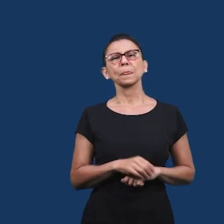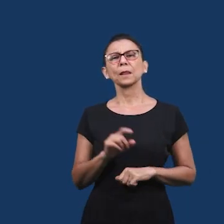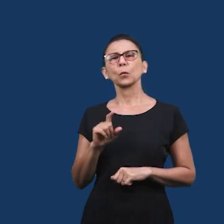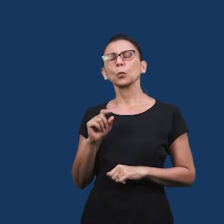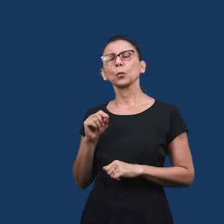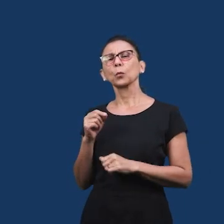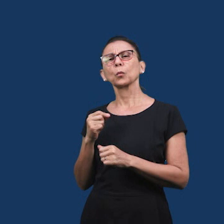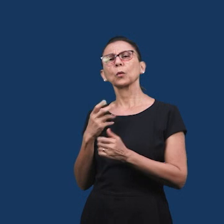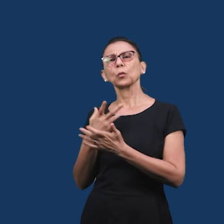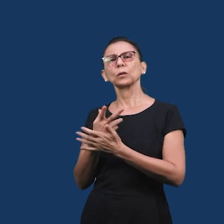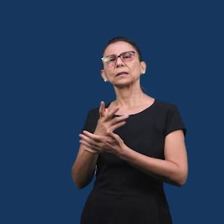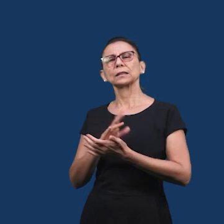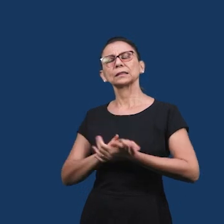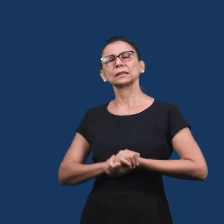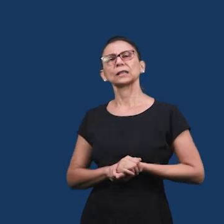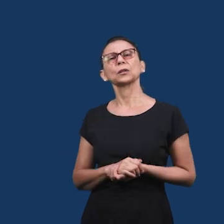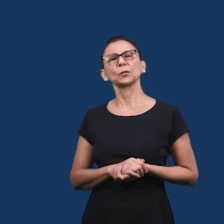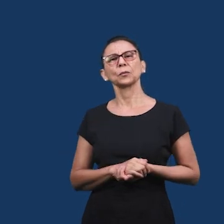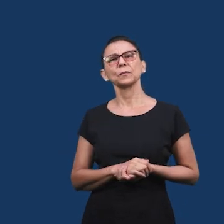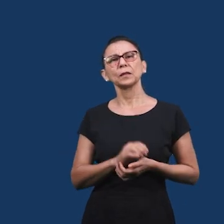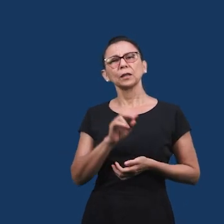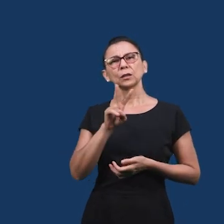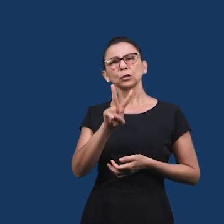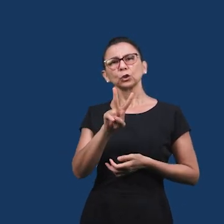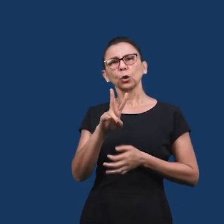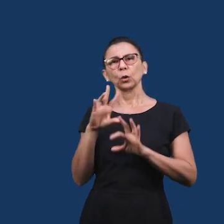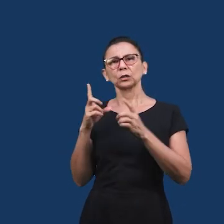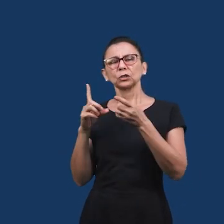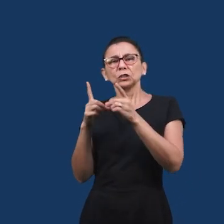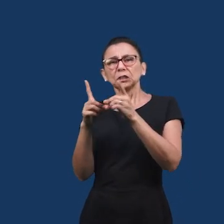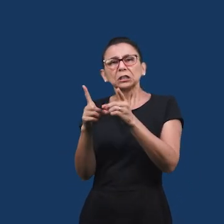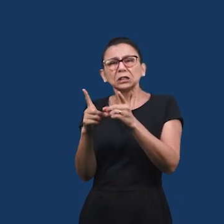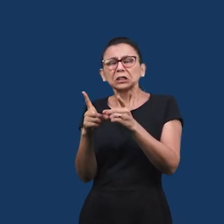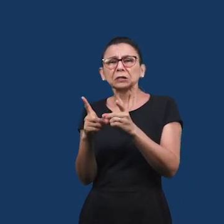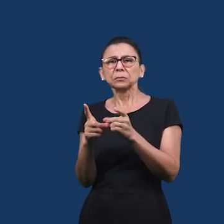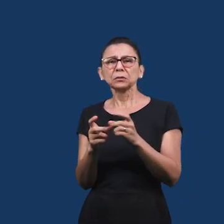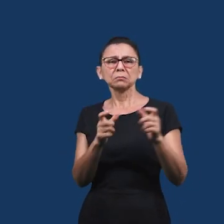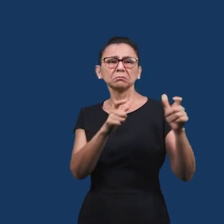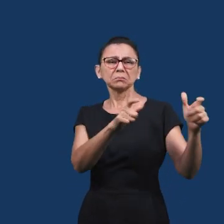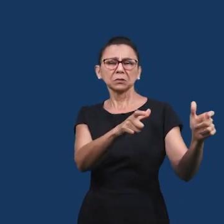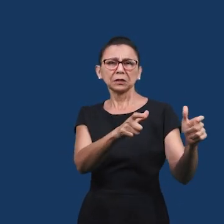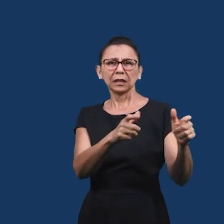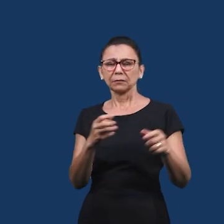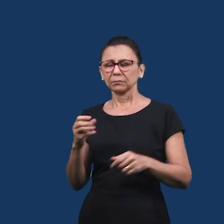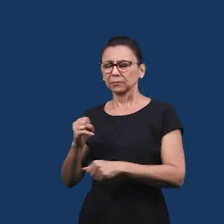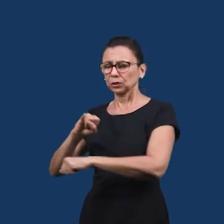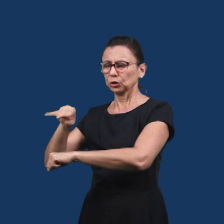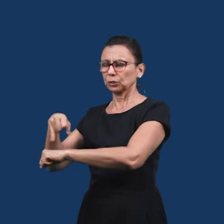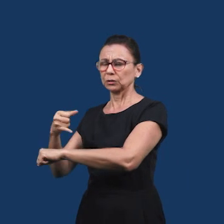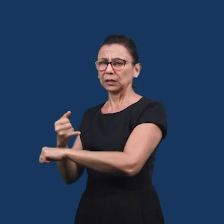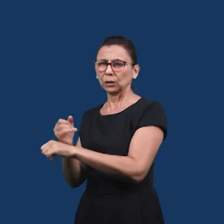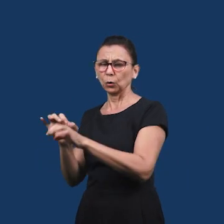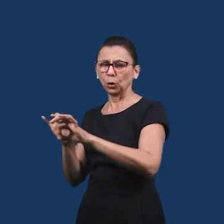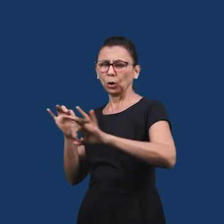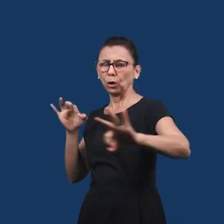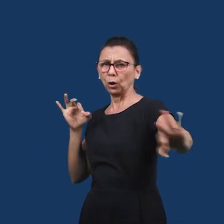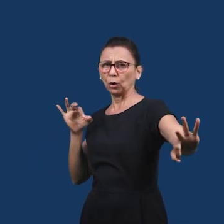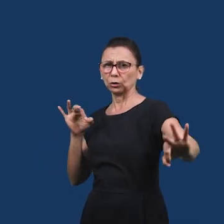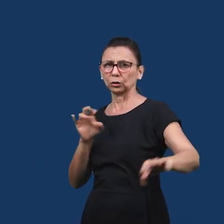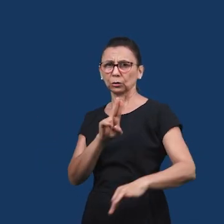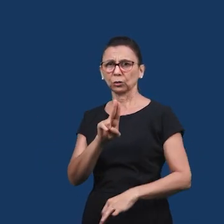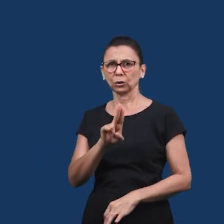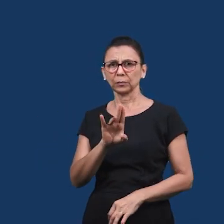Et voici, ce même jour, 2 disciples allaient à un village nommé Emmaüs, éloigné de Jérusalem